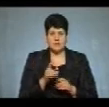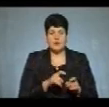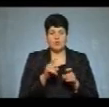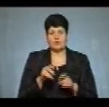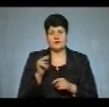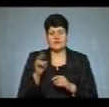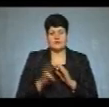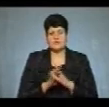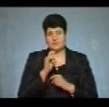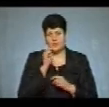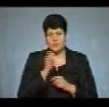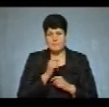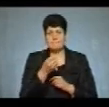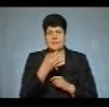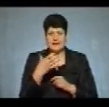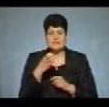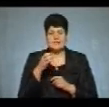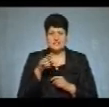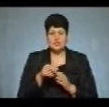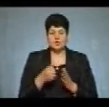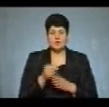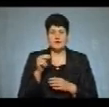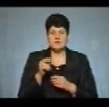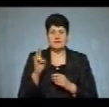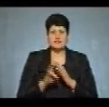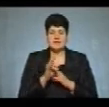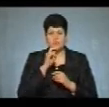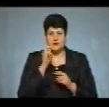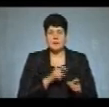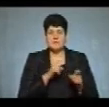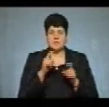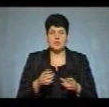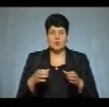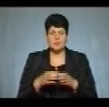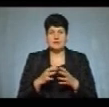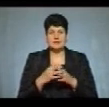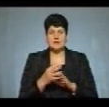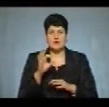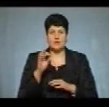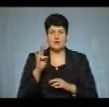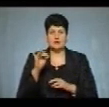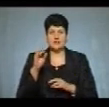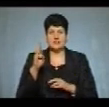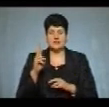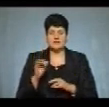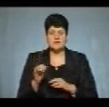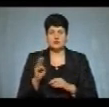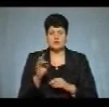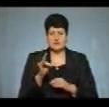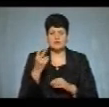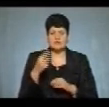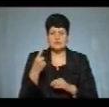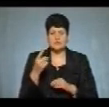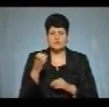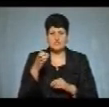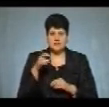Православної церкви України. 15 січня до Православної церкви України перейшла громада села Онишківці Шумського району. 21 січня